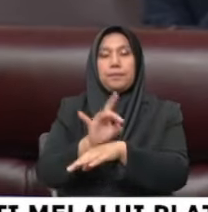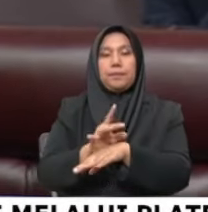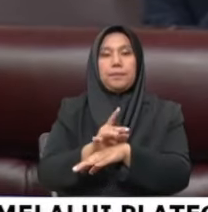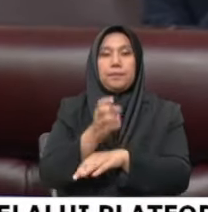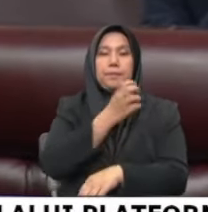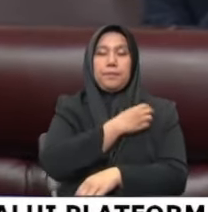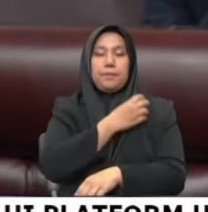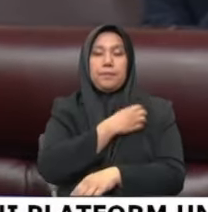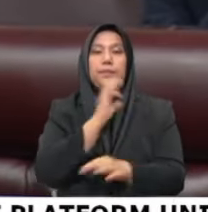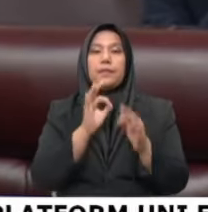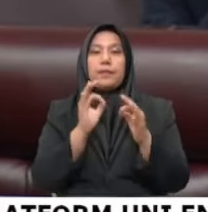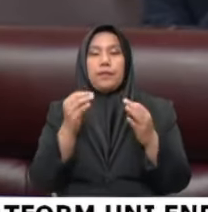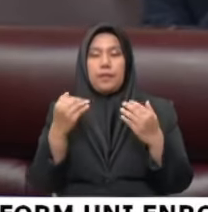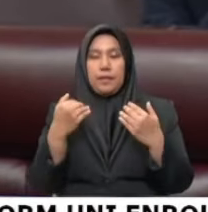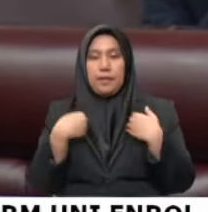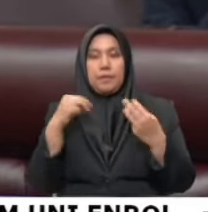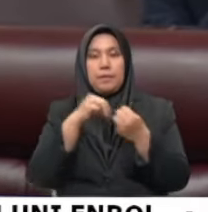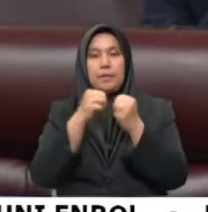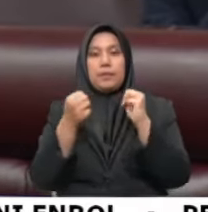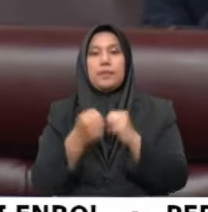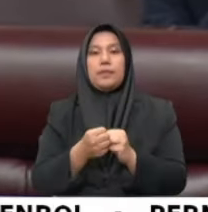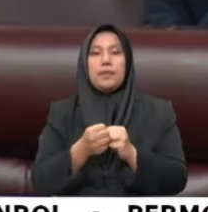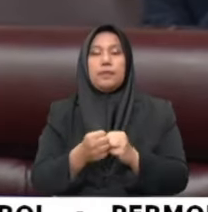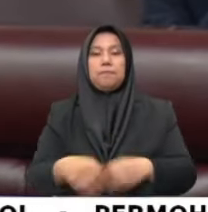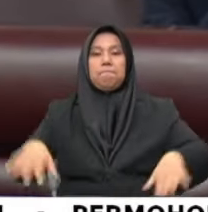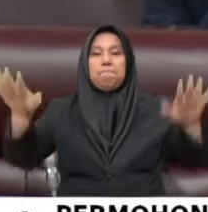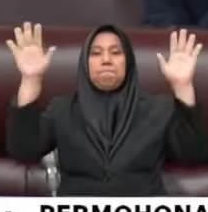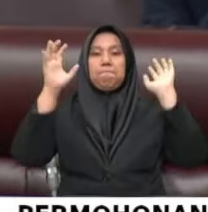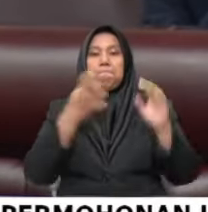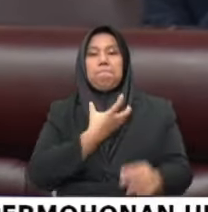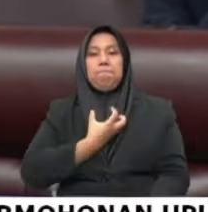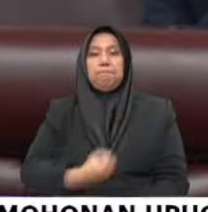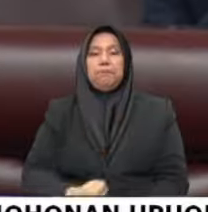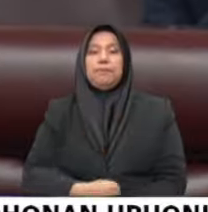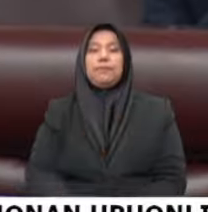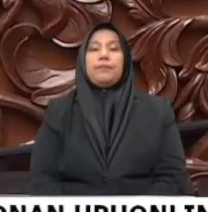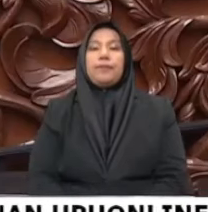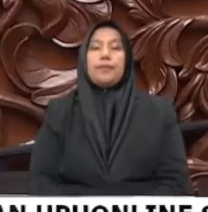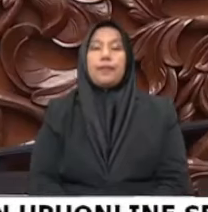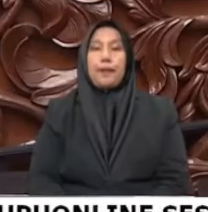yang berdepan dengan masalah burnout. Sekian, terima kasih Datuk Yang Berhormat.